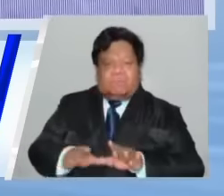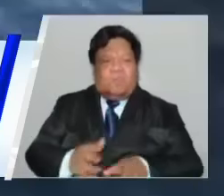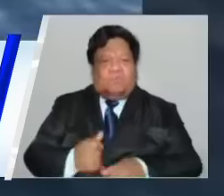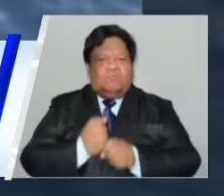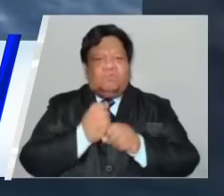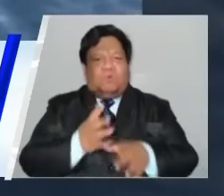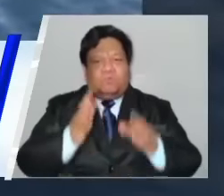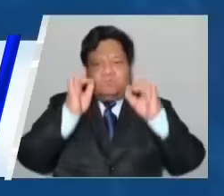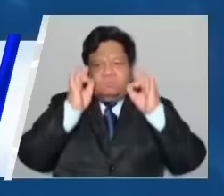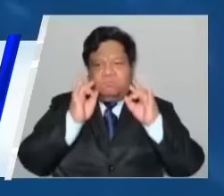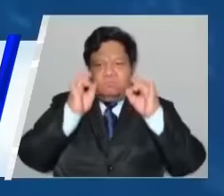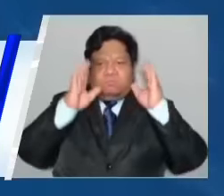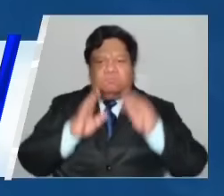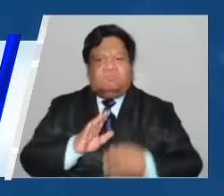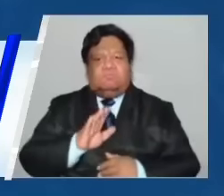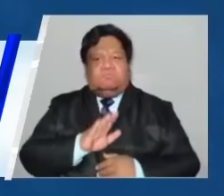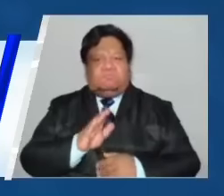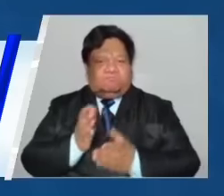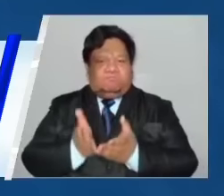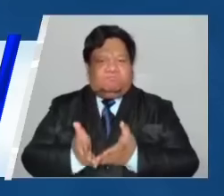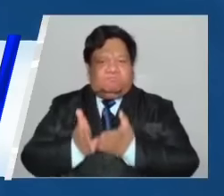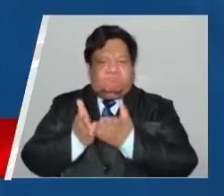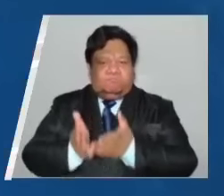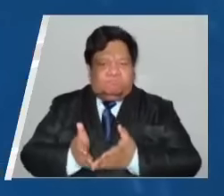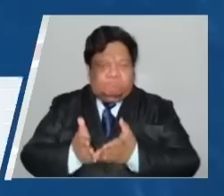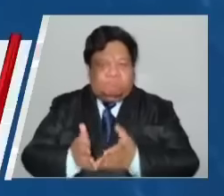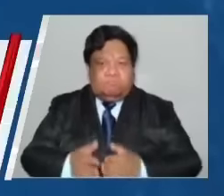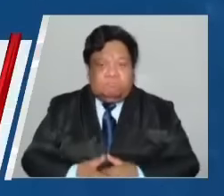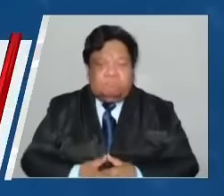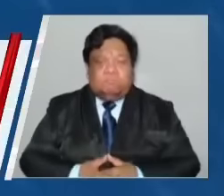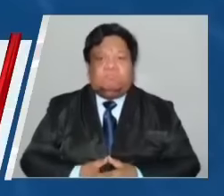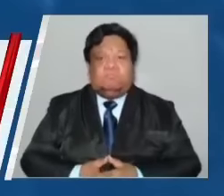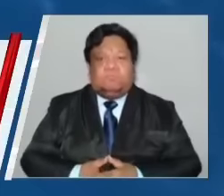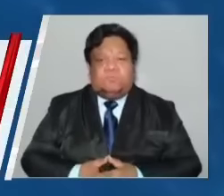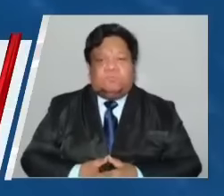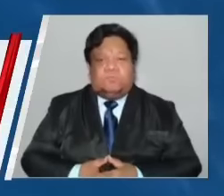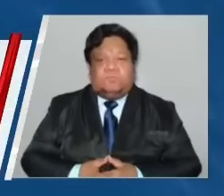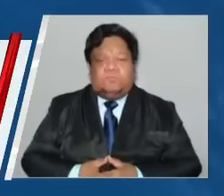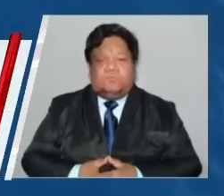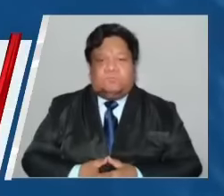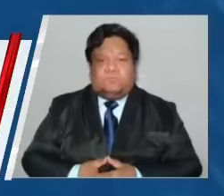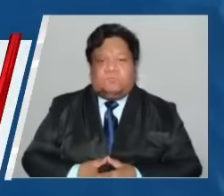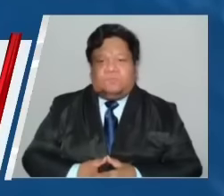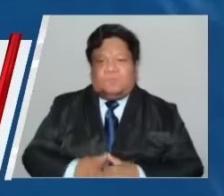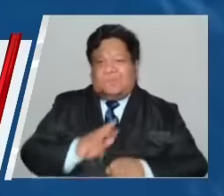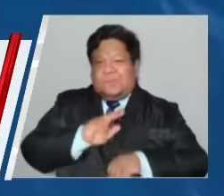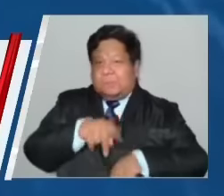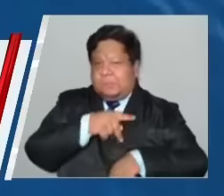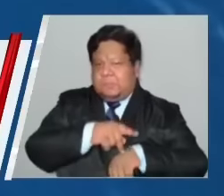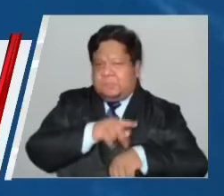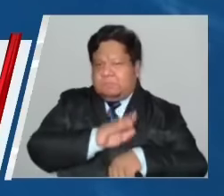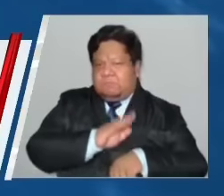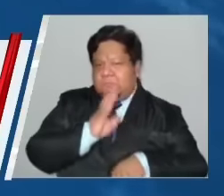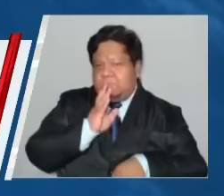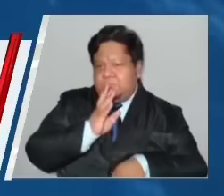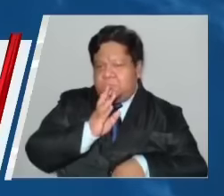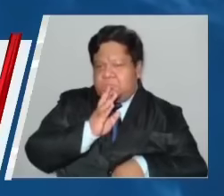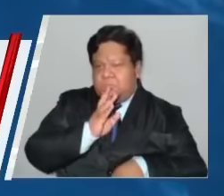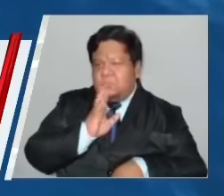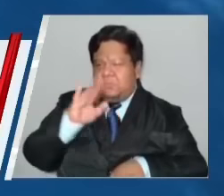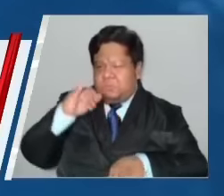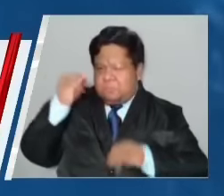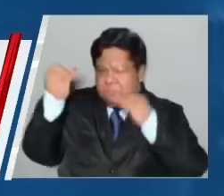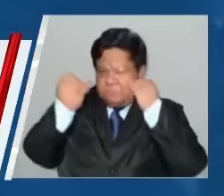CCG vessels. This is actually an overkill. Imagine this, our BFAR vessel is so